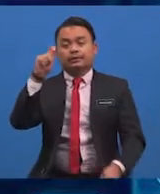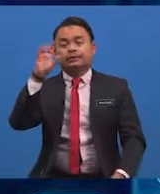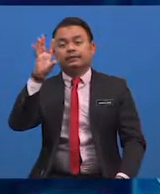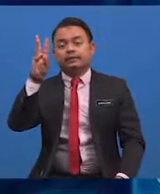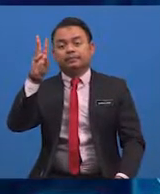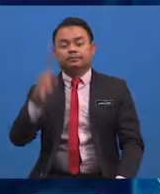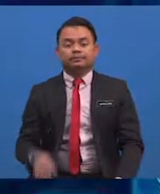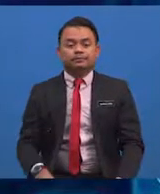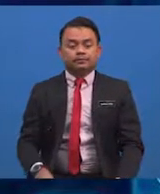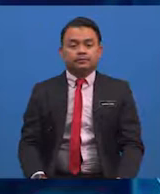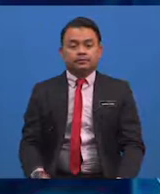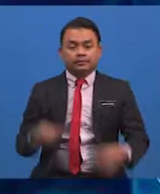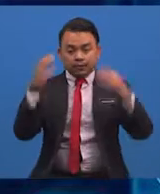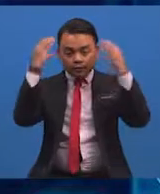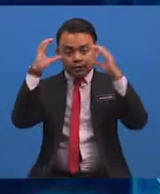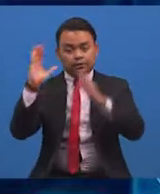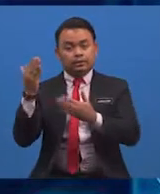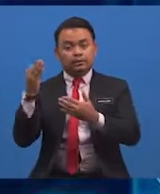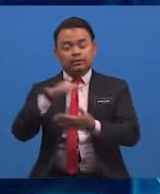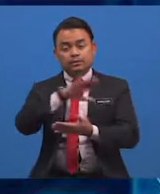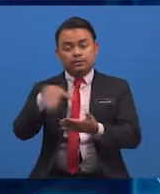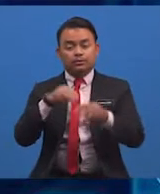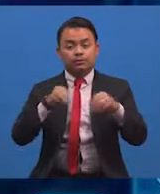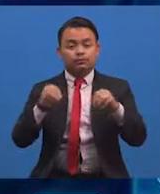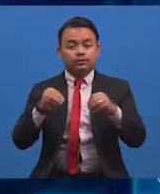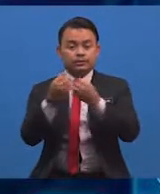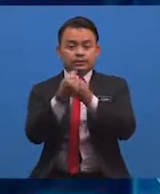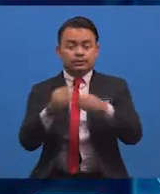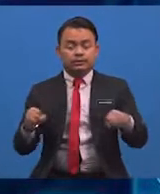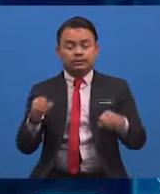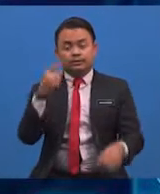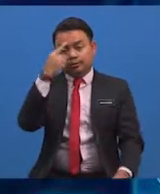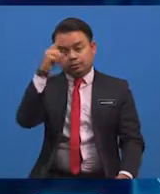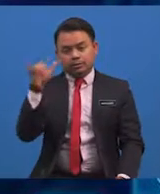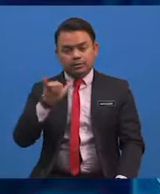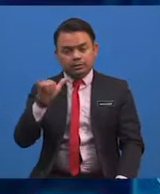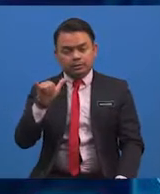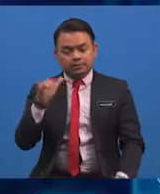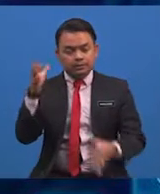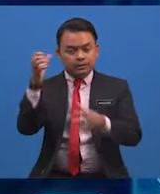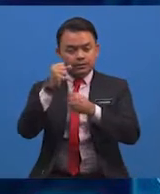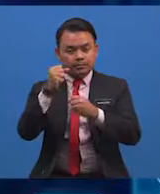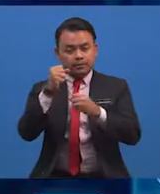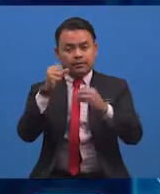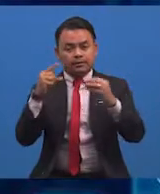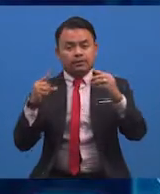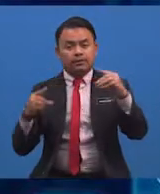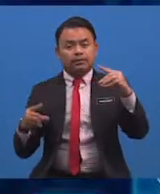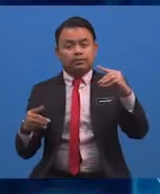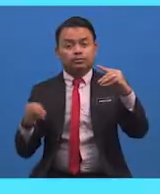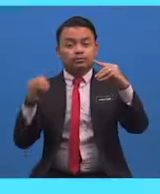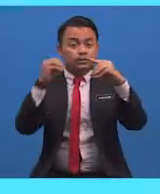murid-murid sudah bersedia untuk kita bersama-sama belajar dan mencapai objektif pembelajaran kita pada hari ini.